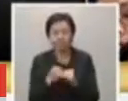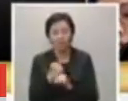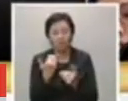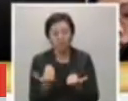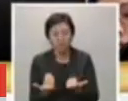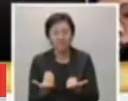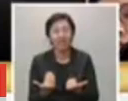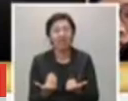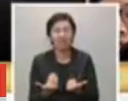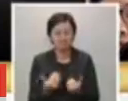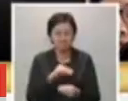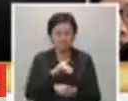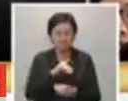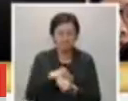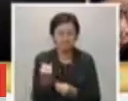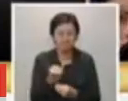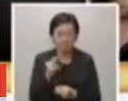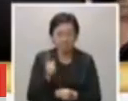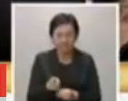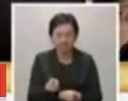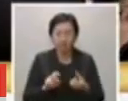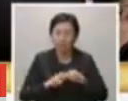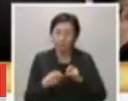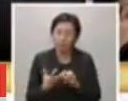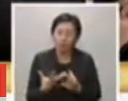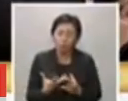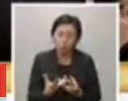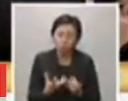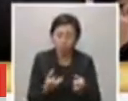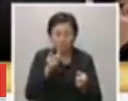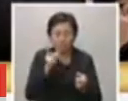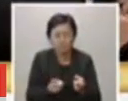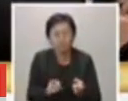ผาจริงครับไฟมันจะมอดเมื่อไหร่เท่านั้นเอง